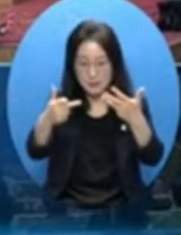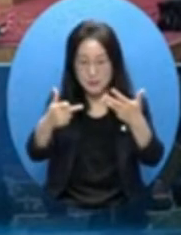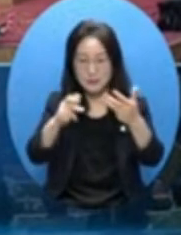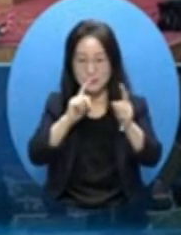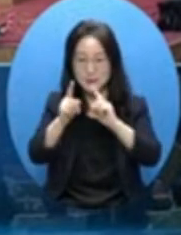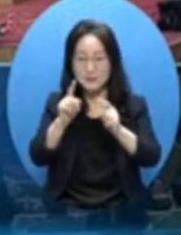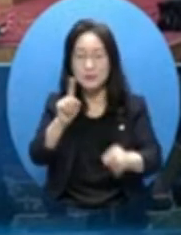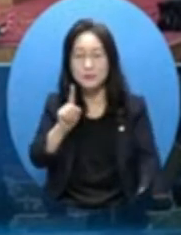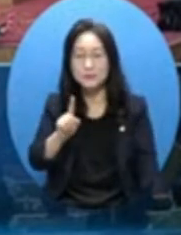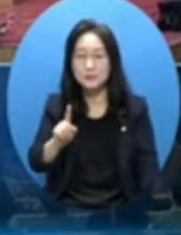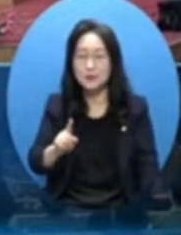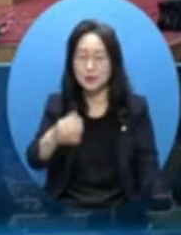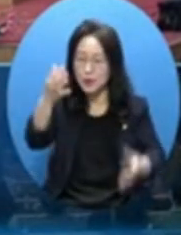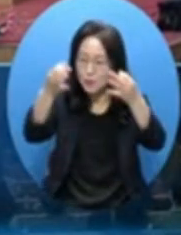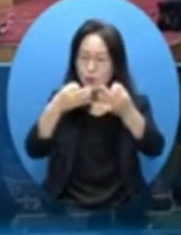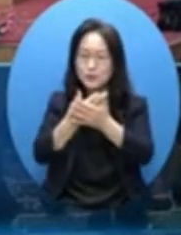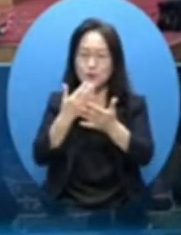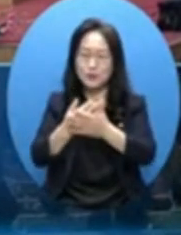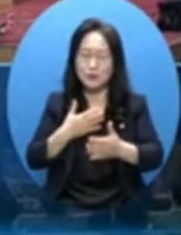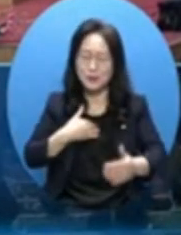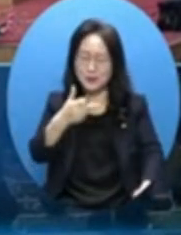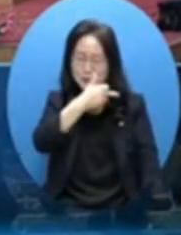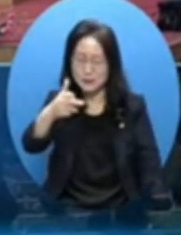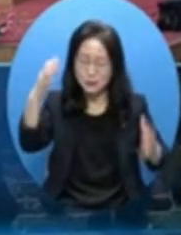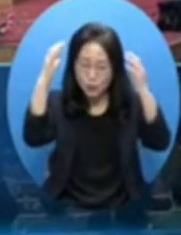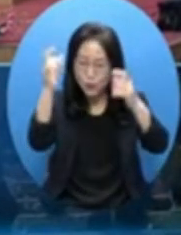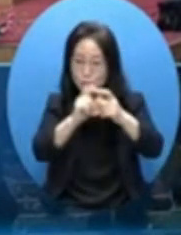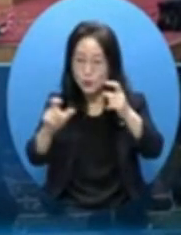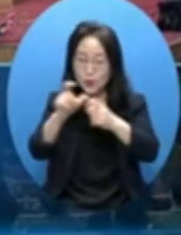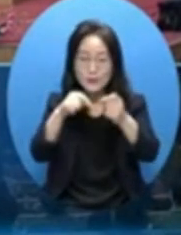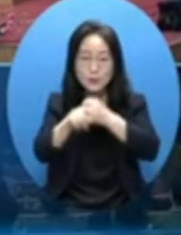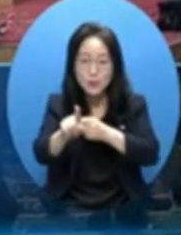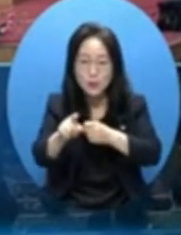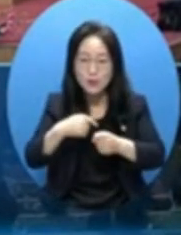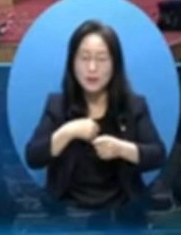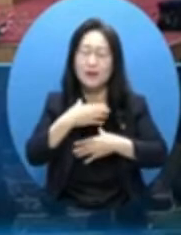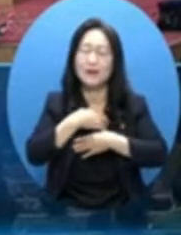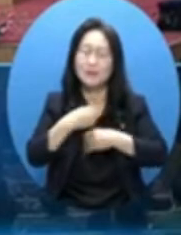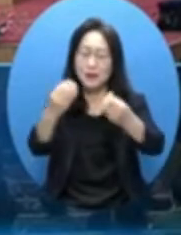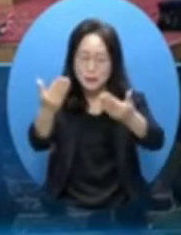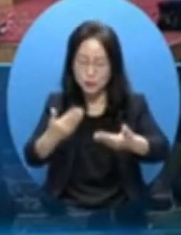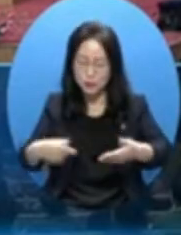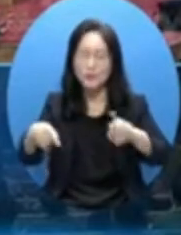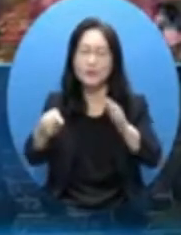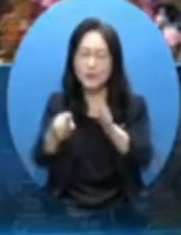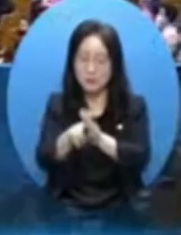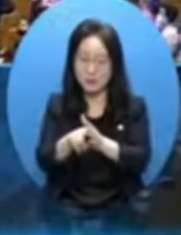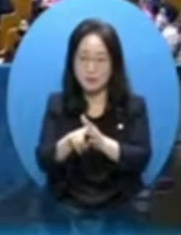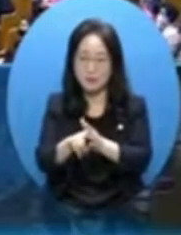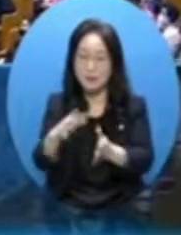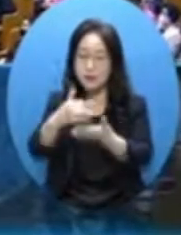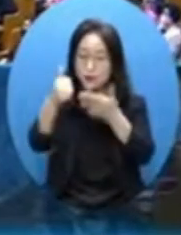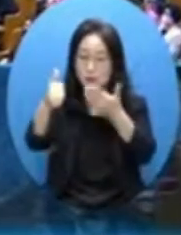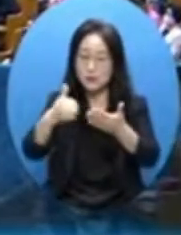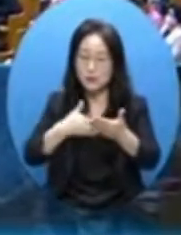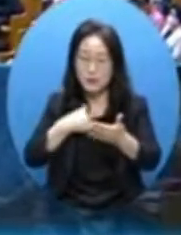나옵니다. 보옵소서, 내게 큰 고통을 더하신 것은 내게 평안을 주려 하십니다. 주께서 내 영혼을 사랑하사